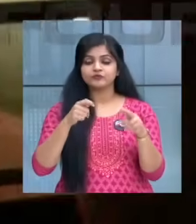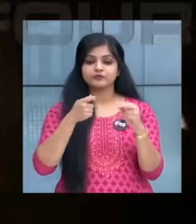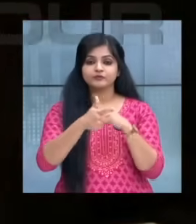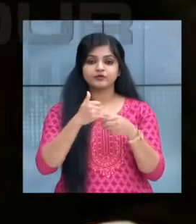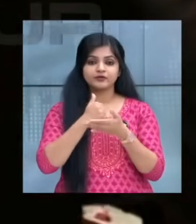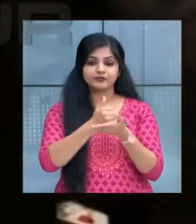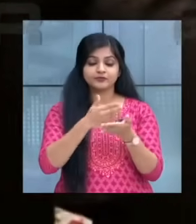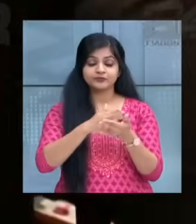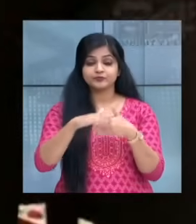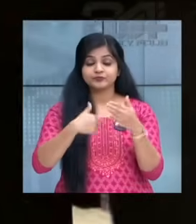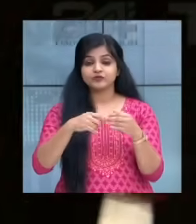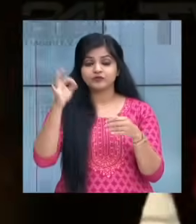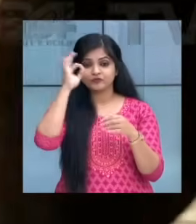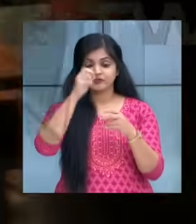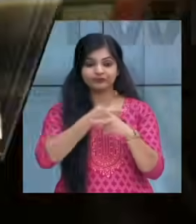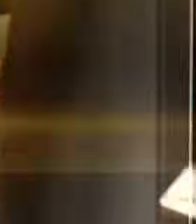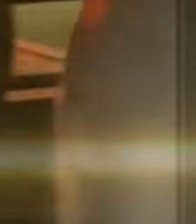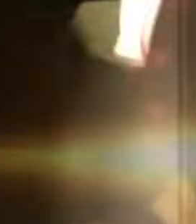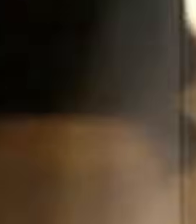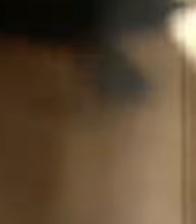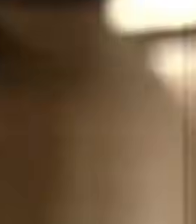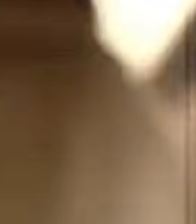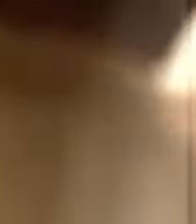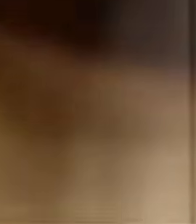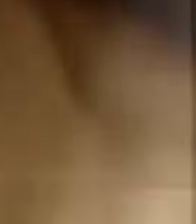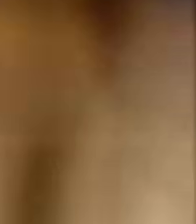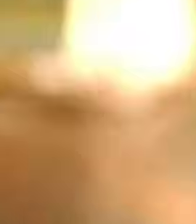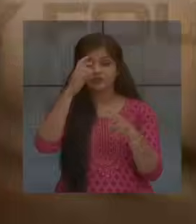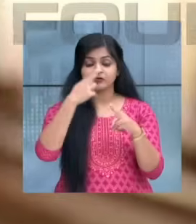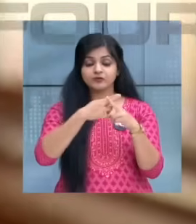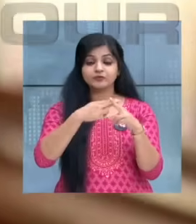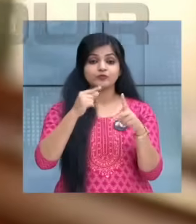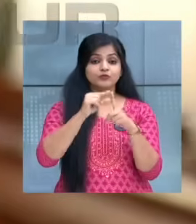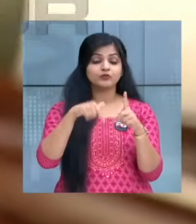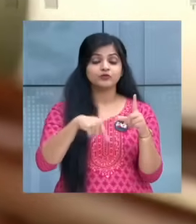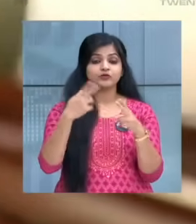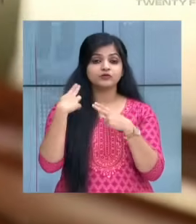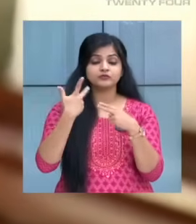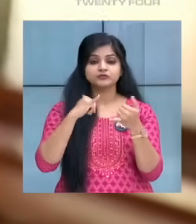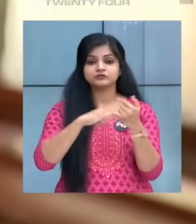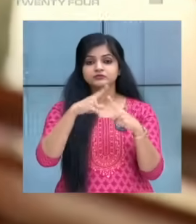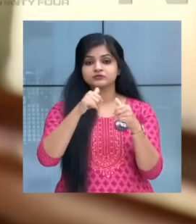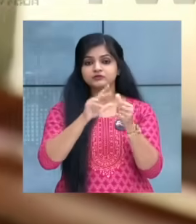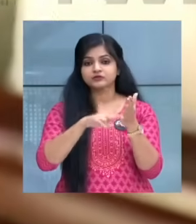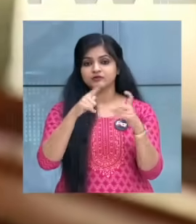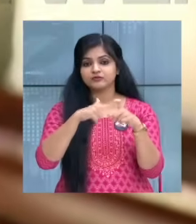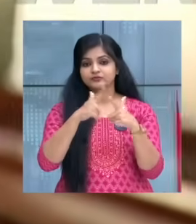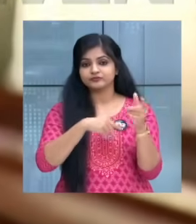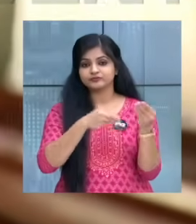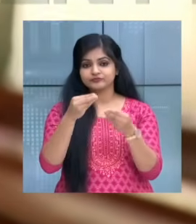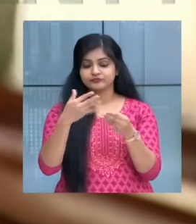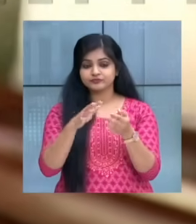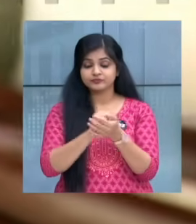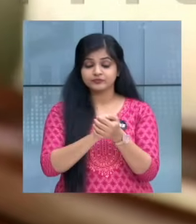സിനിമ തിയേറ്ററുകളിലേക്ക് എത്തിയപ്പോഴേക്കും ആ സിനിമയുടെ പേര്, പ്രൊഡ്യൂസർ എന്ന പേര് സ്റ്റാൻലിക്ക് തന്നെയാണ് നൽകിയത്. അങ്ങനെ ഈ